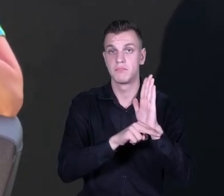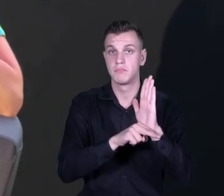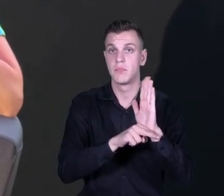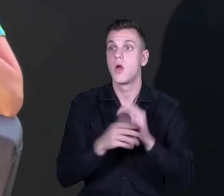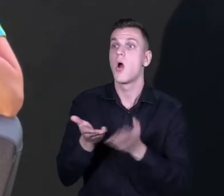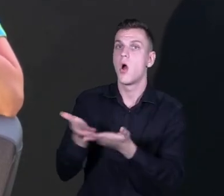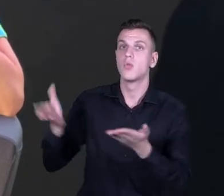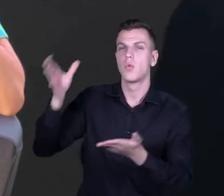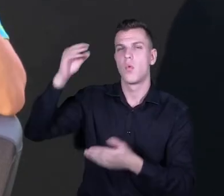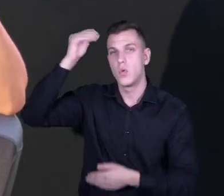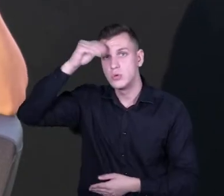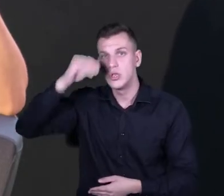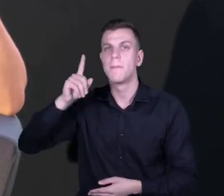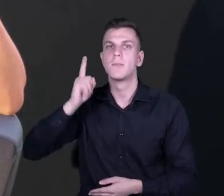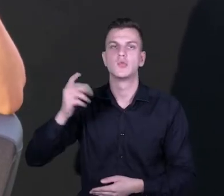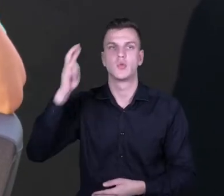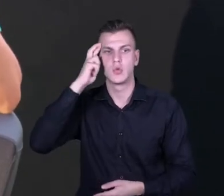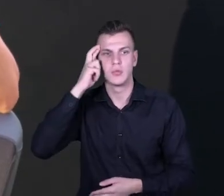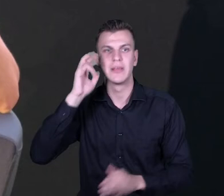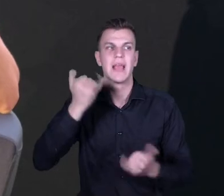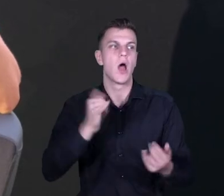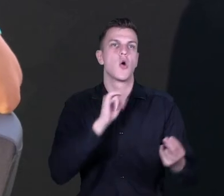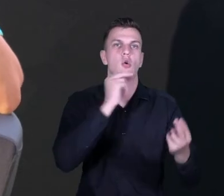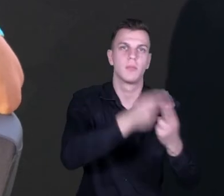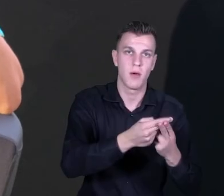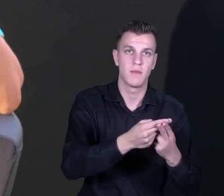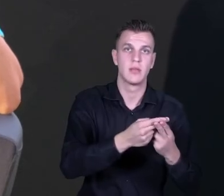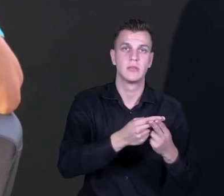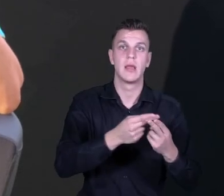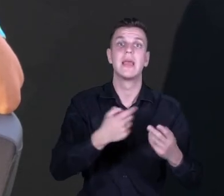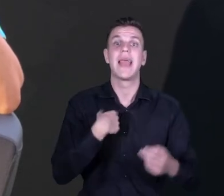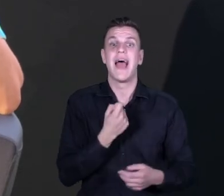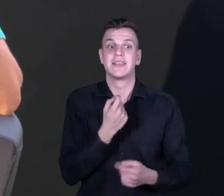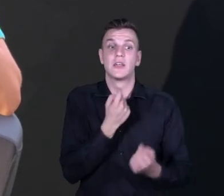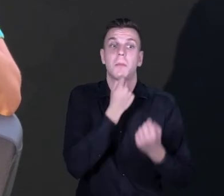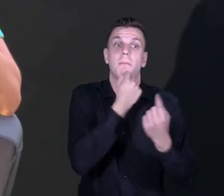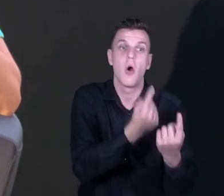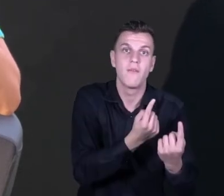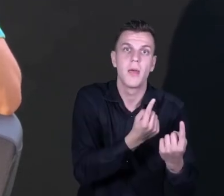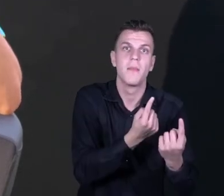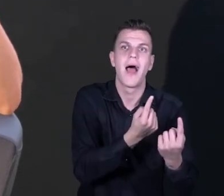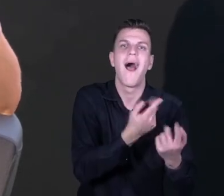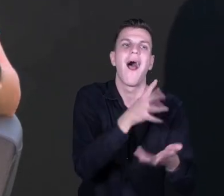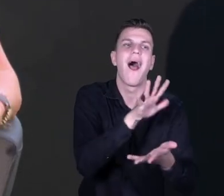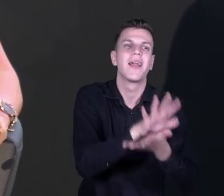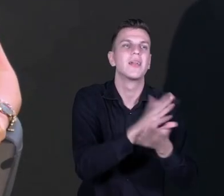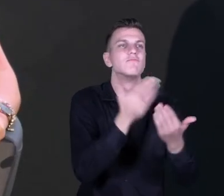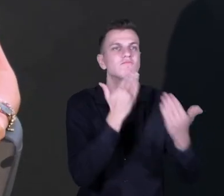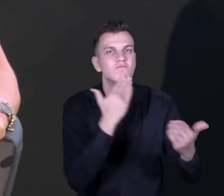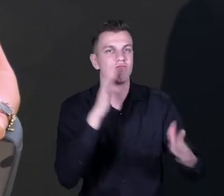zbudować informację zwrotną, jak za chwilę powiem te dwa słowa, jak zbudować tą kulturę wdzięczności.